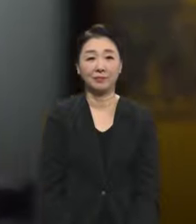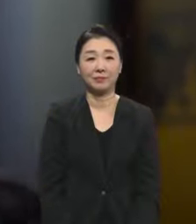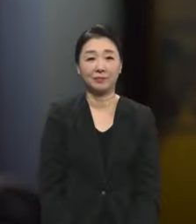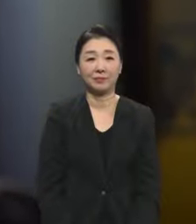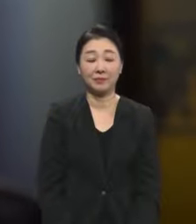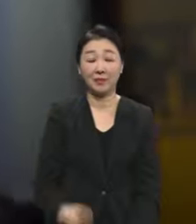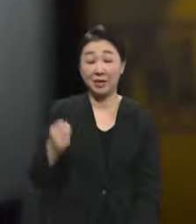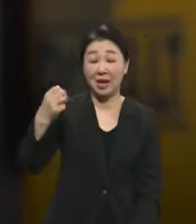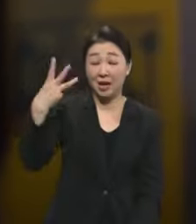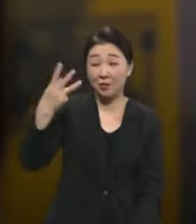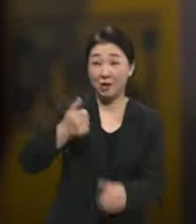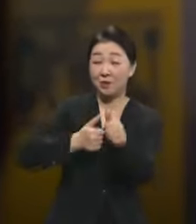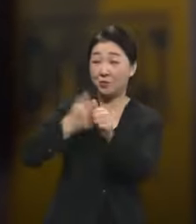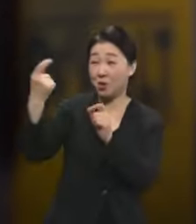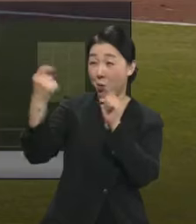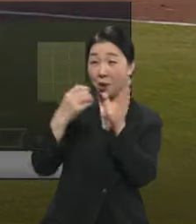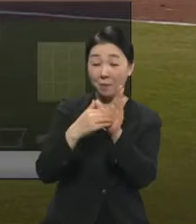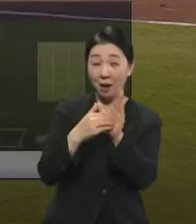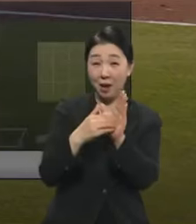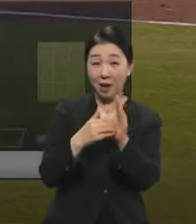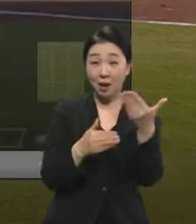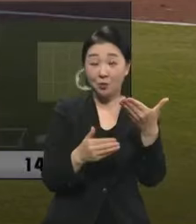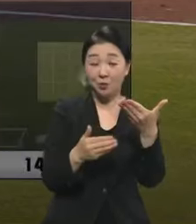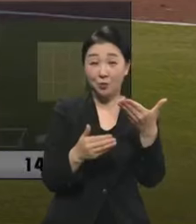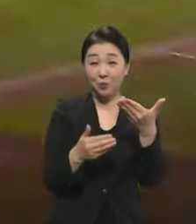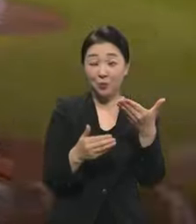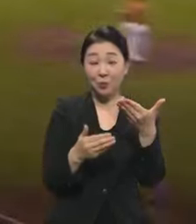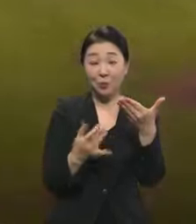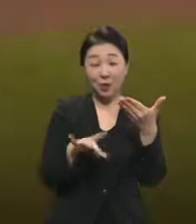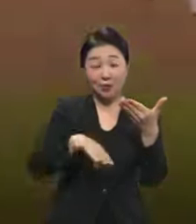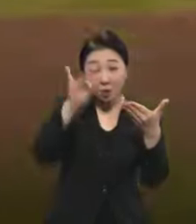한화의 승리가 눈앞이던 9회 초. 대타로 나선